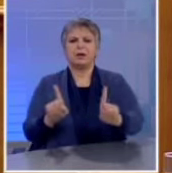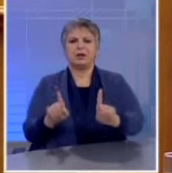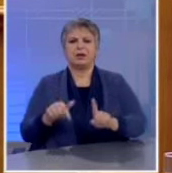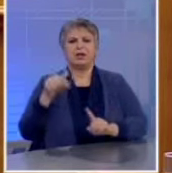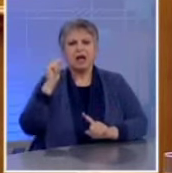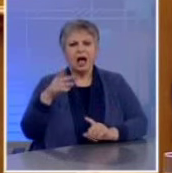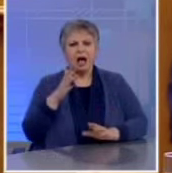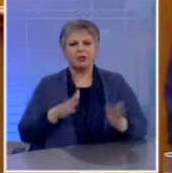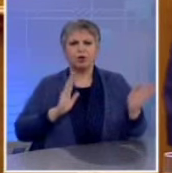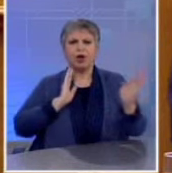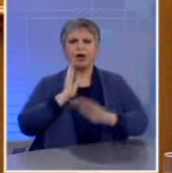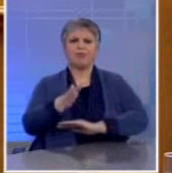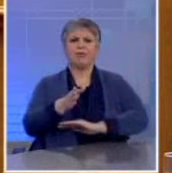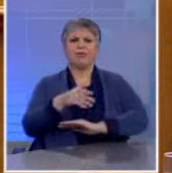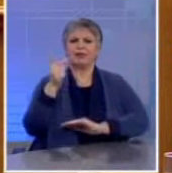αυταπάτες.